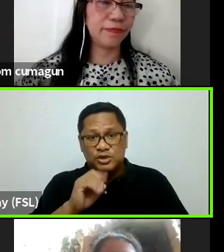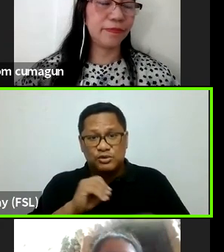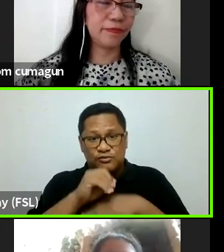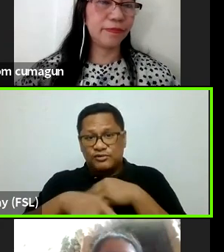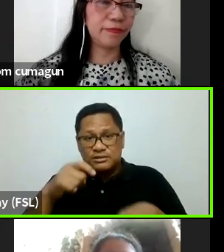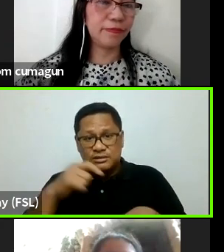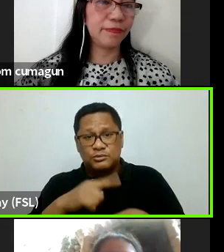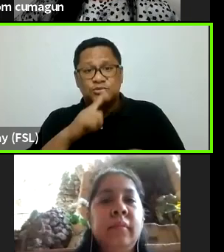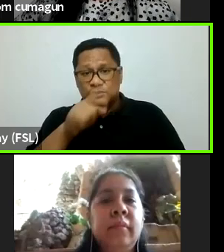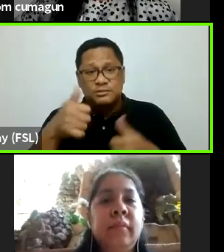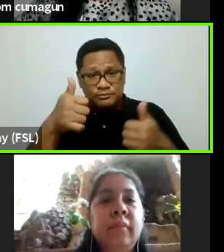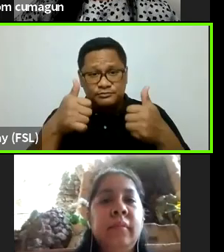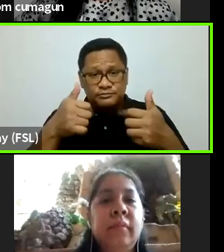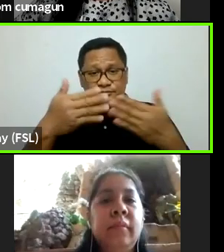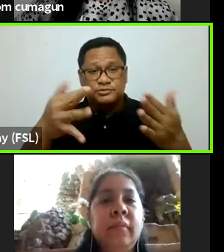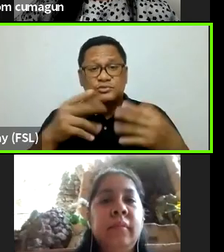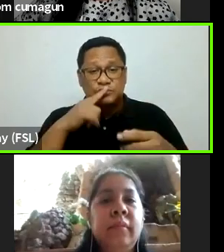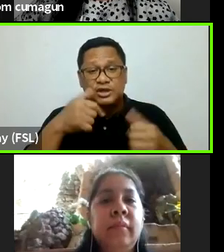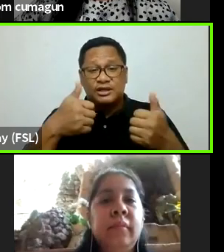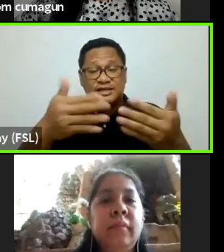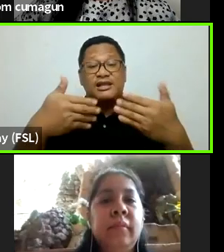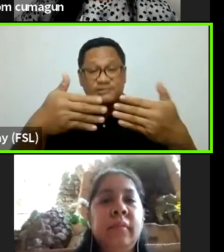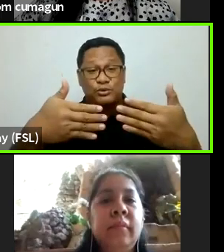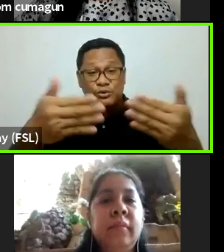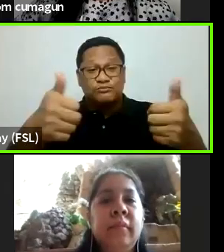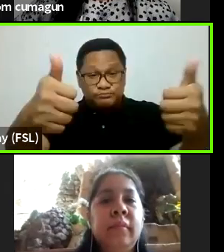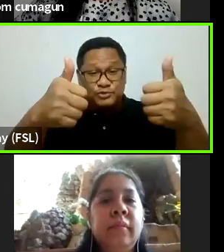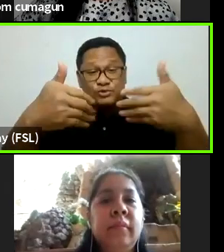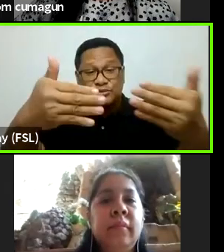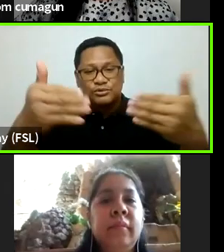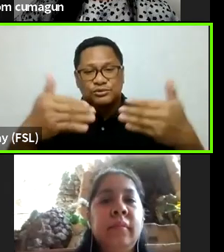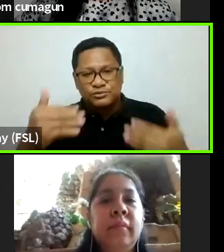tayo. Available ka pa, Jay? Si Jay?